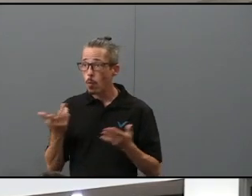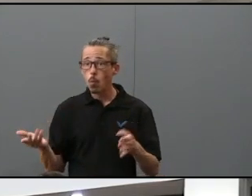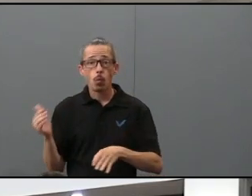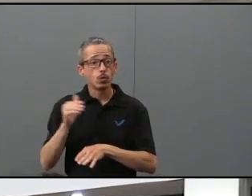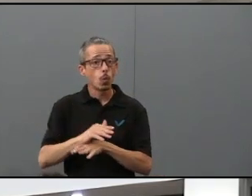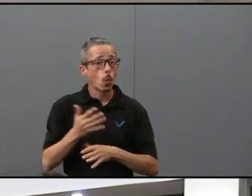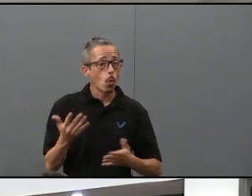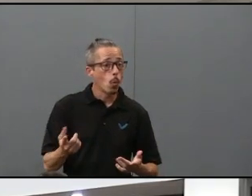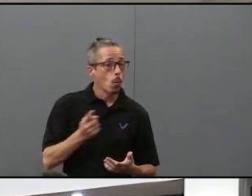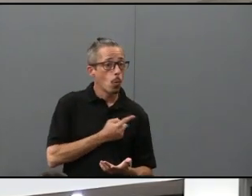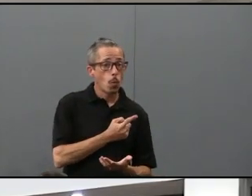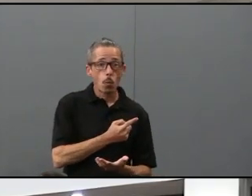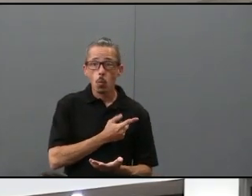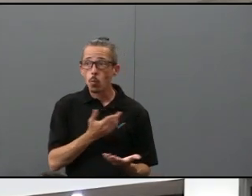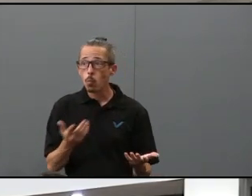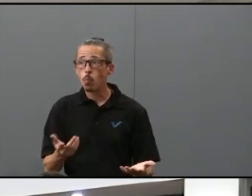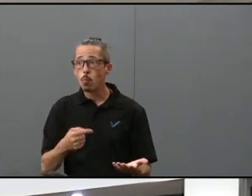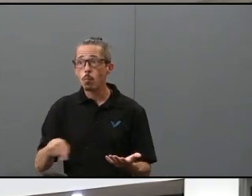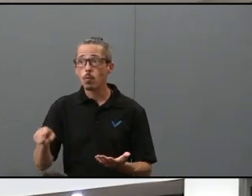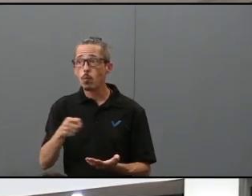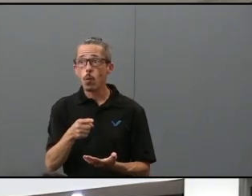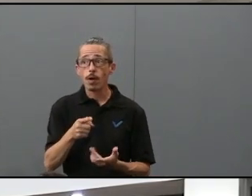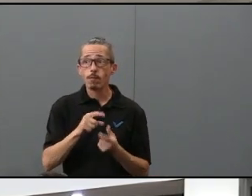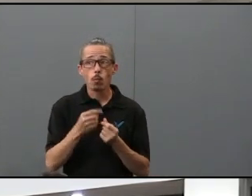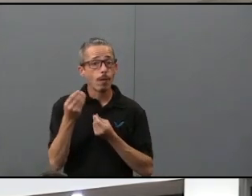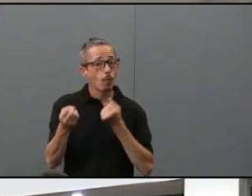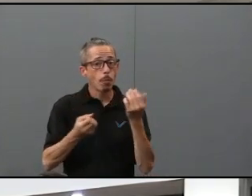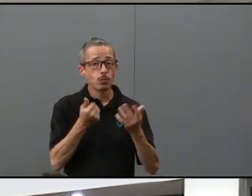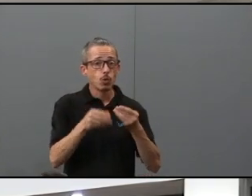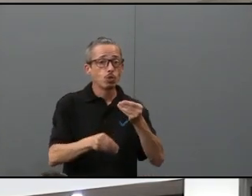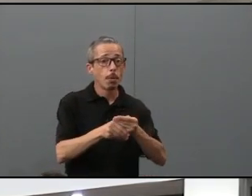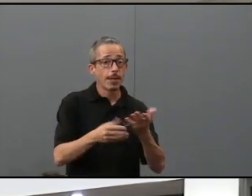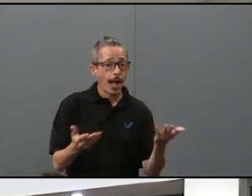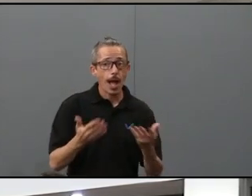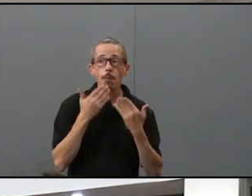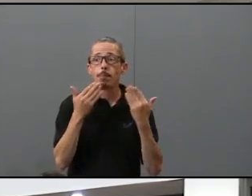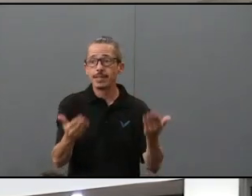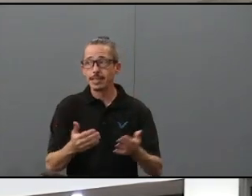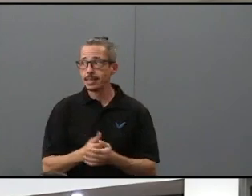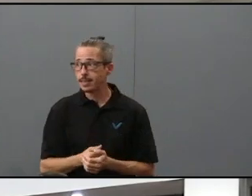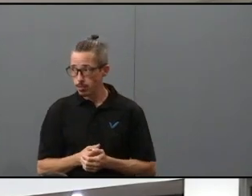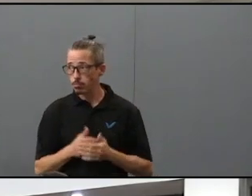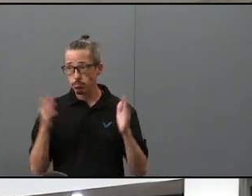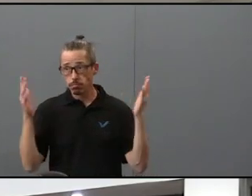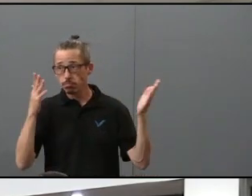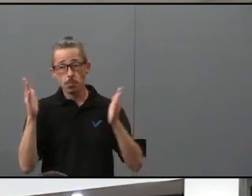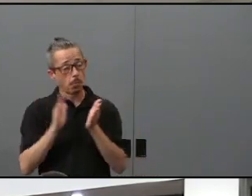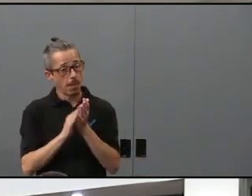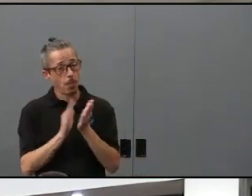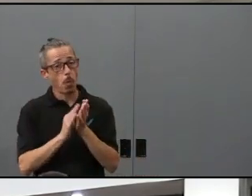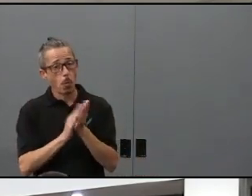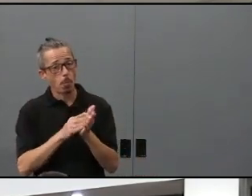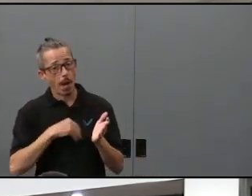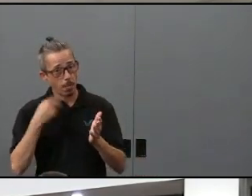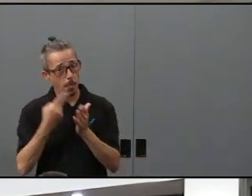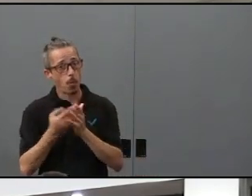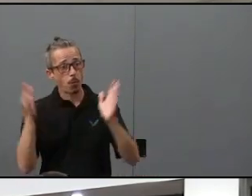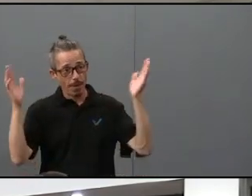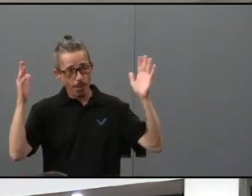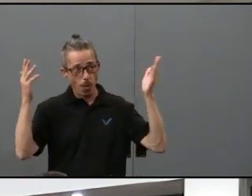soirée de cette après cette réunion et je serais ravie de vous fournir des information merci ben bravo bravo